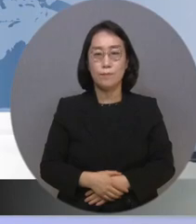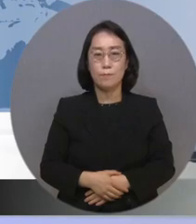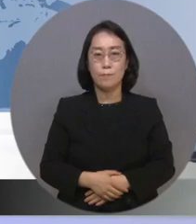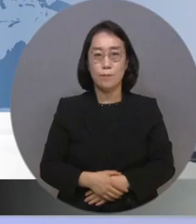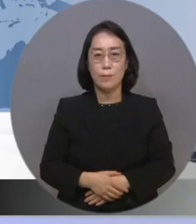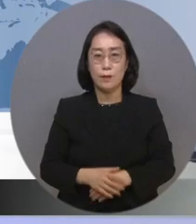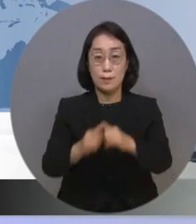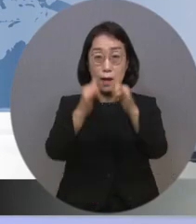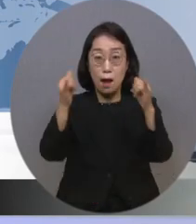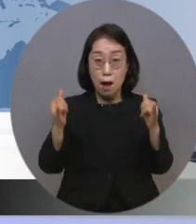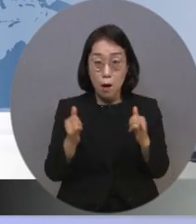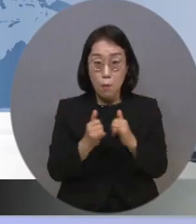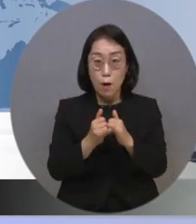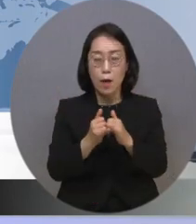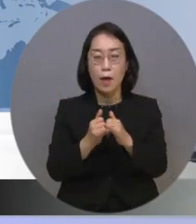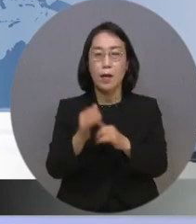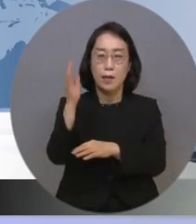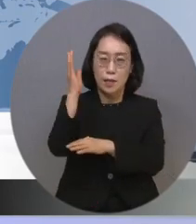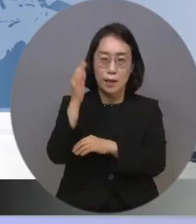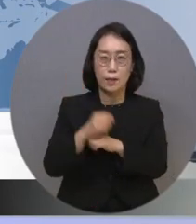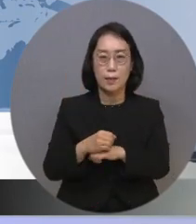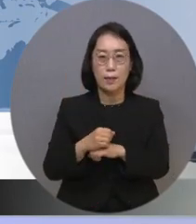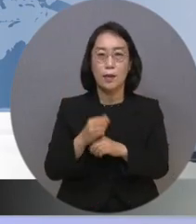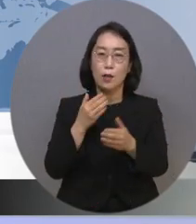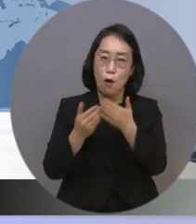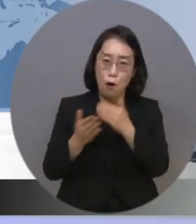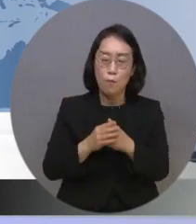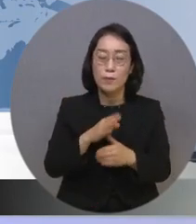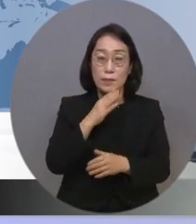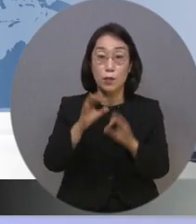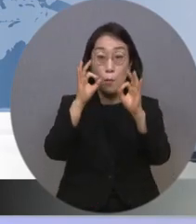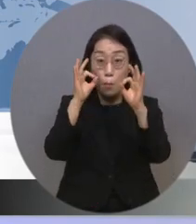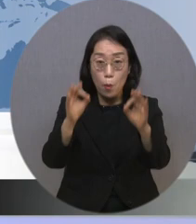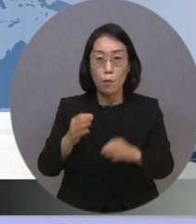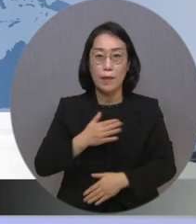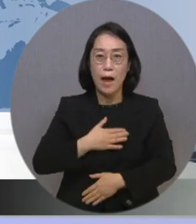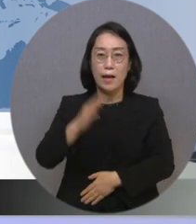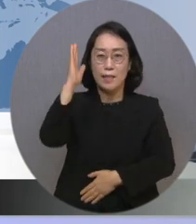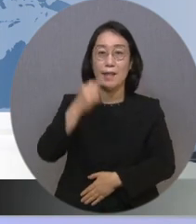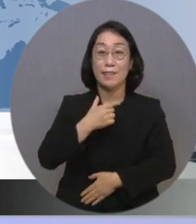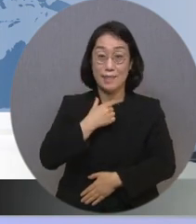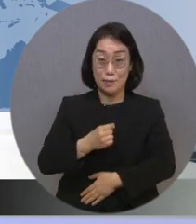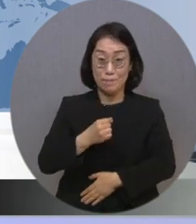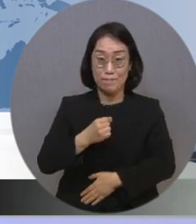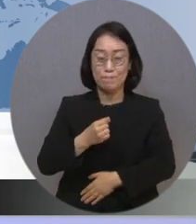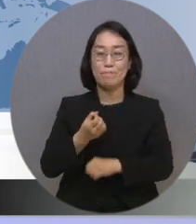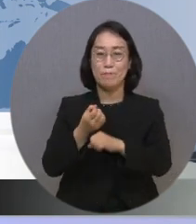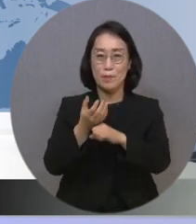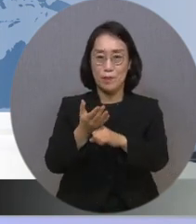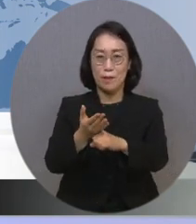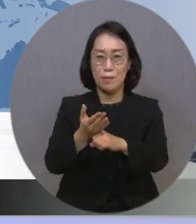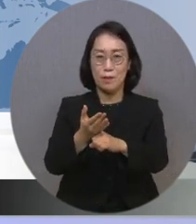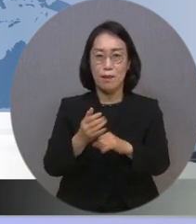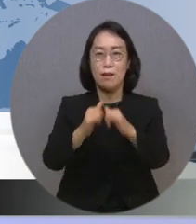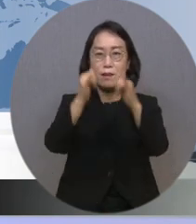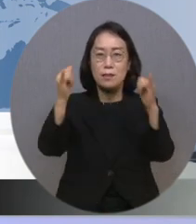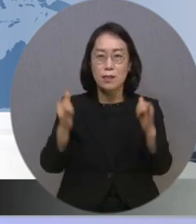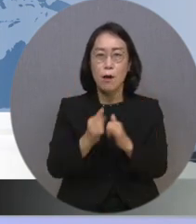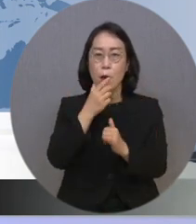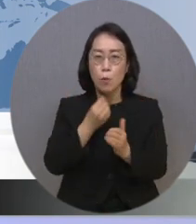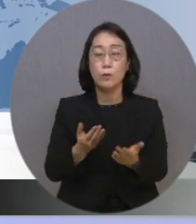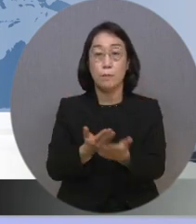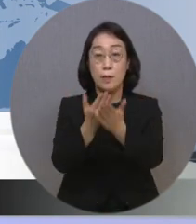우리 사회 곳곳의 이야기를 사연과 제보로 직접 만나보는 나도 말 좀 합시다입니다. 이 사회 복지 발전을